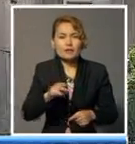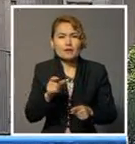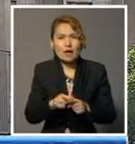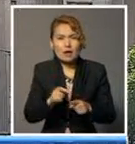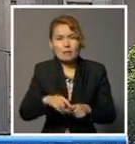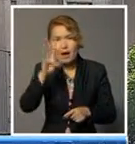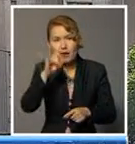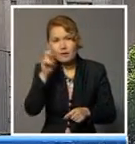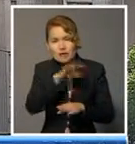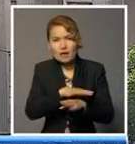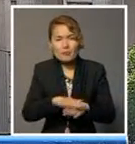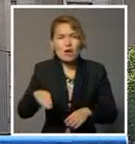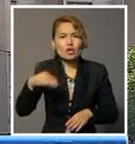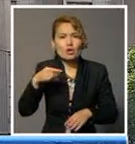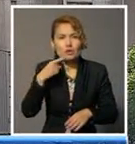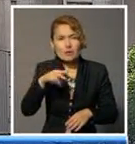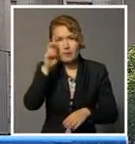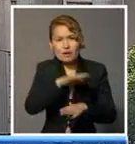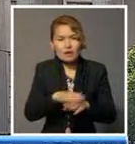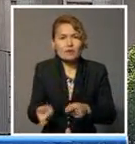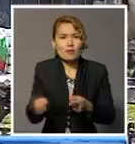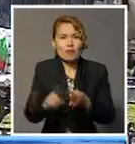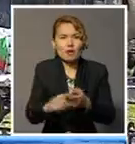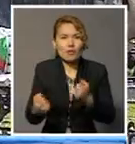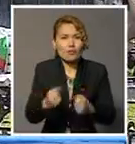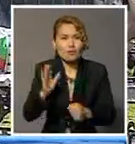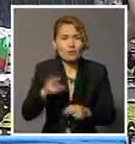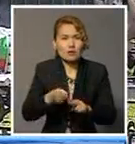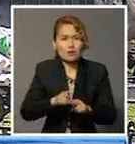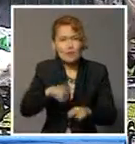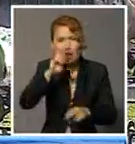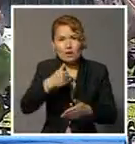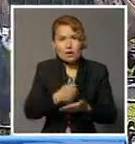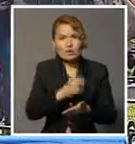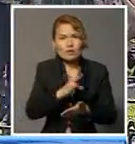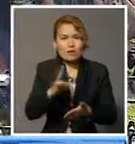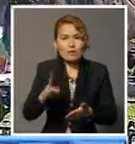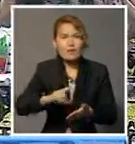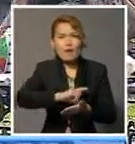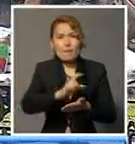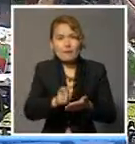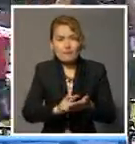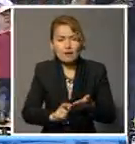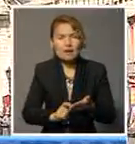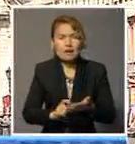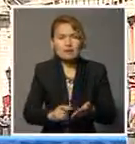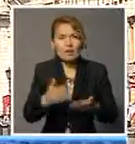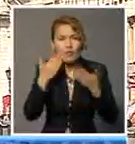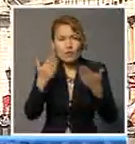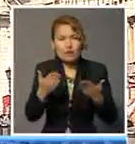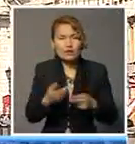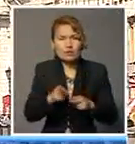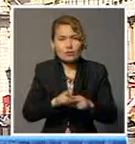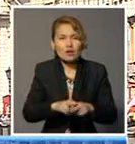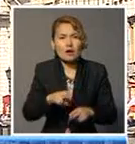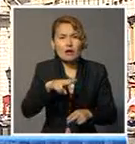түркітілдес мемлекеттермен арадағы байланысы бекейді. Мемлекет басшысы Нұрсұлтан Назарбаевтың мақаласымен танысқан ресейлік сарапшы Дмитрий Журавлев